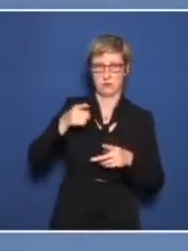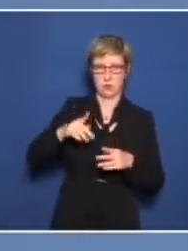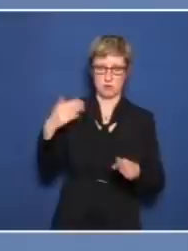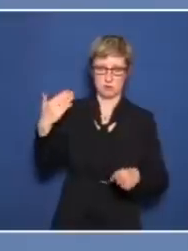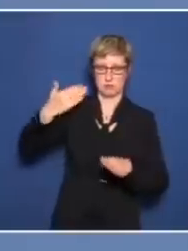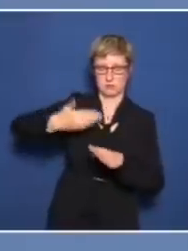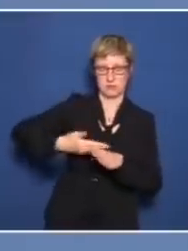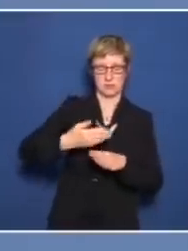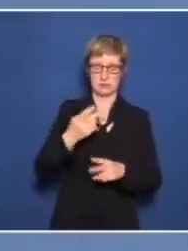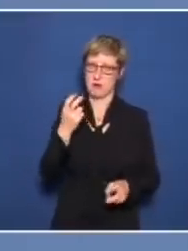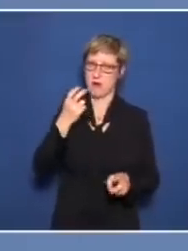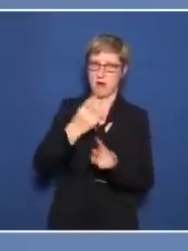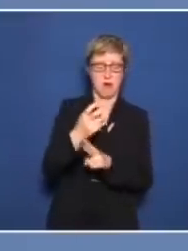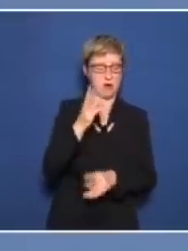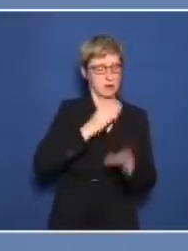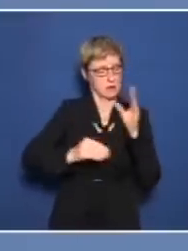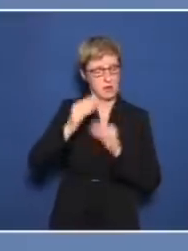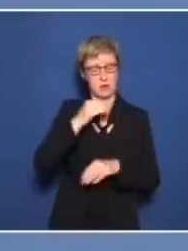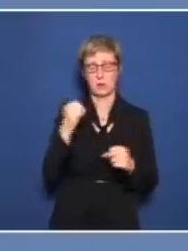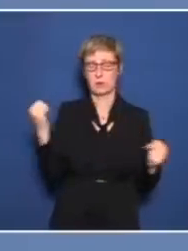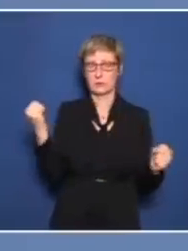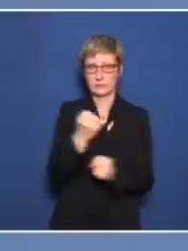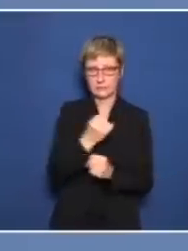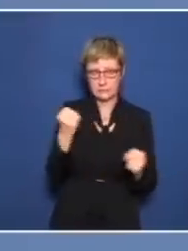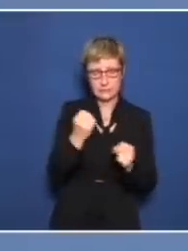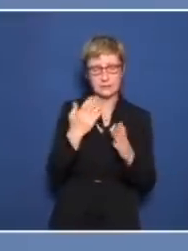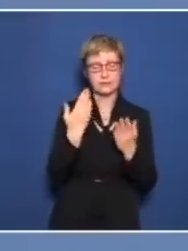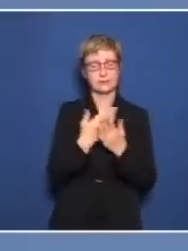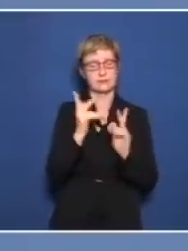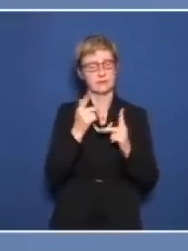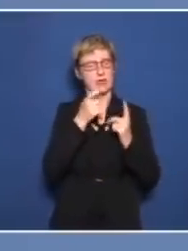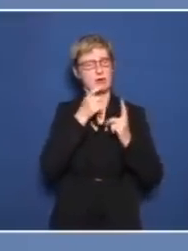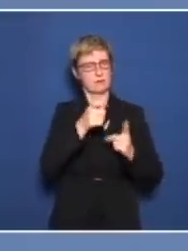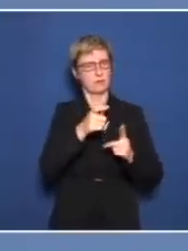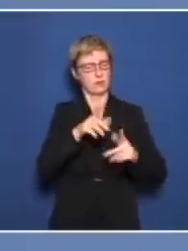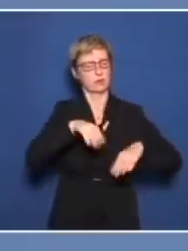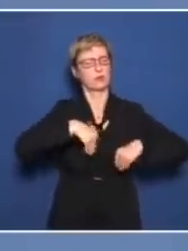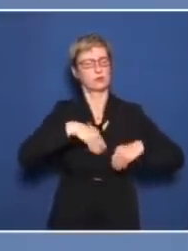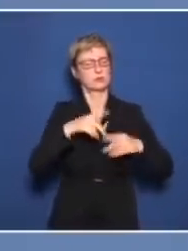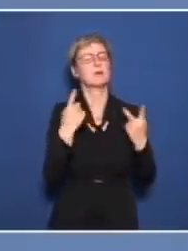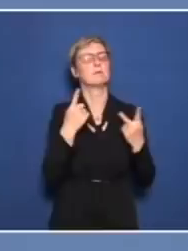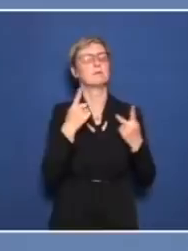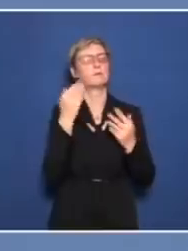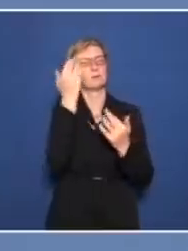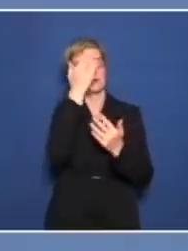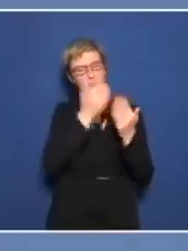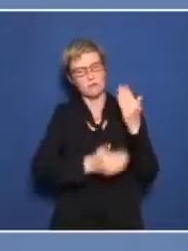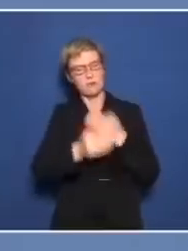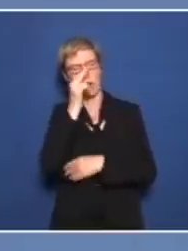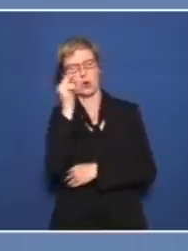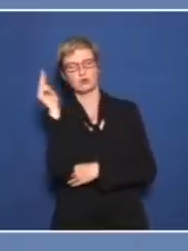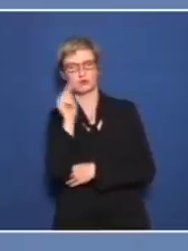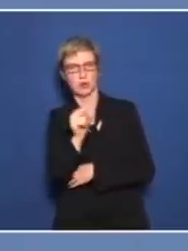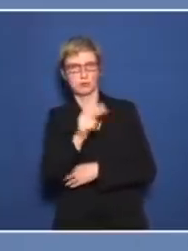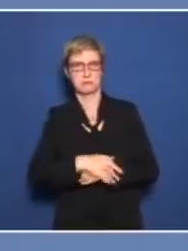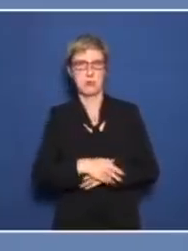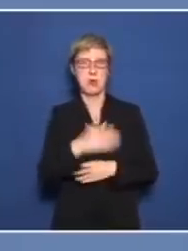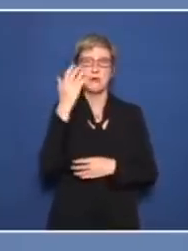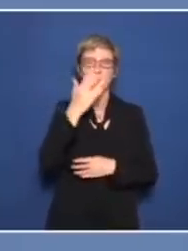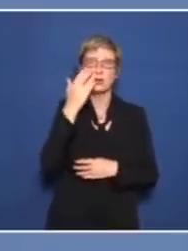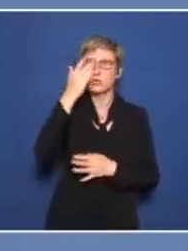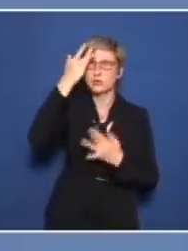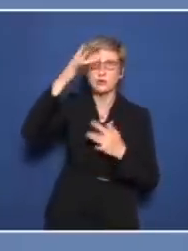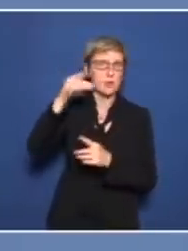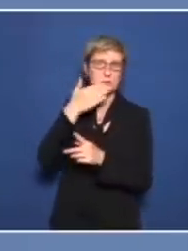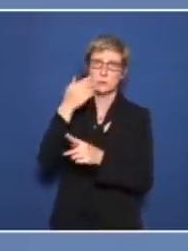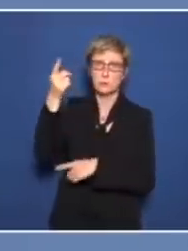erlebt haben, finde ich, ist es unsere Verantwortung, das jetzt schon zu denken. Es kann sein, wenn die Zulassung nicht kommt, was auch immer,